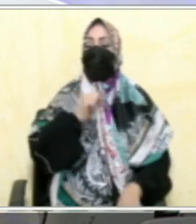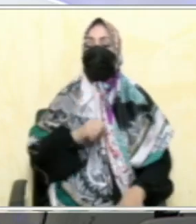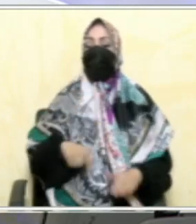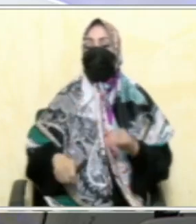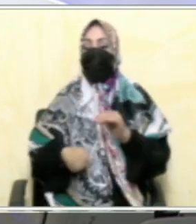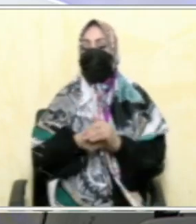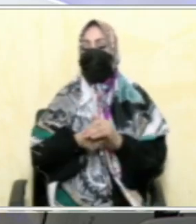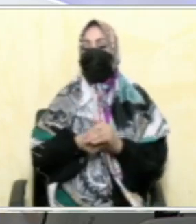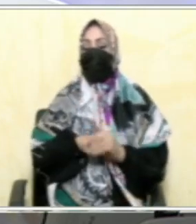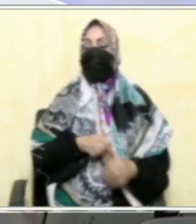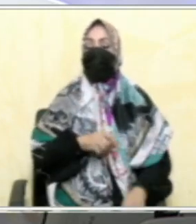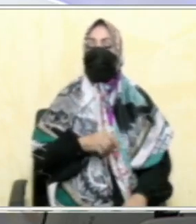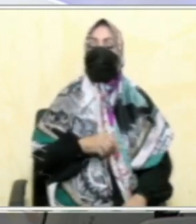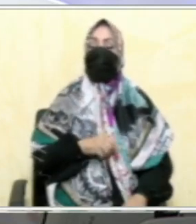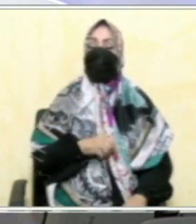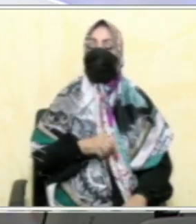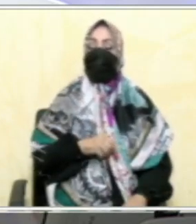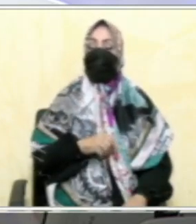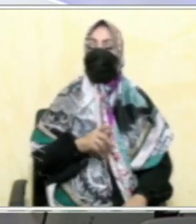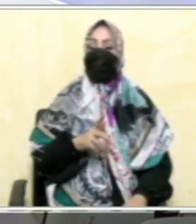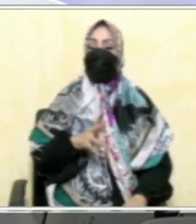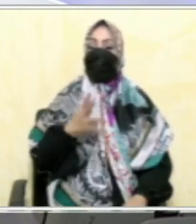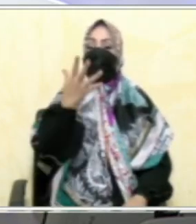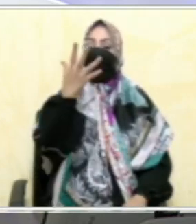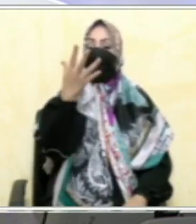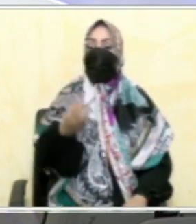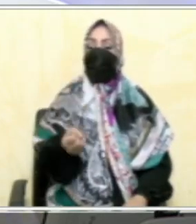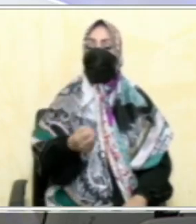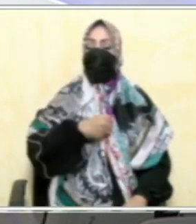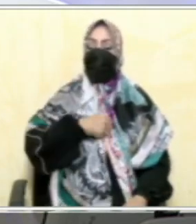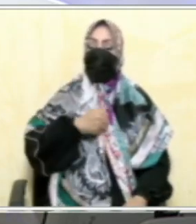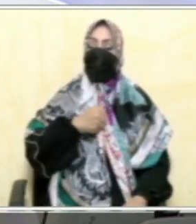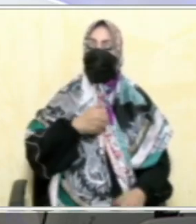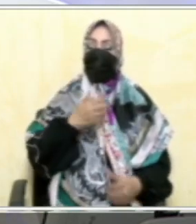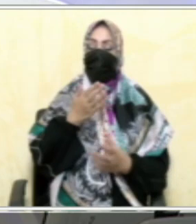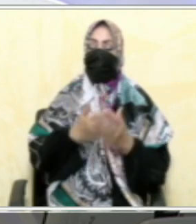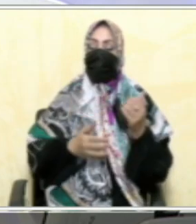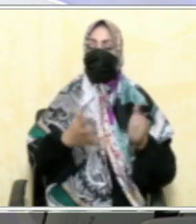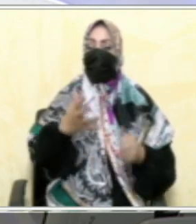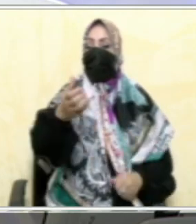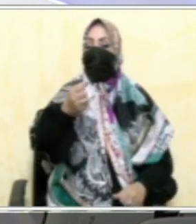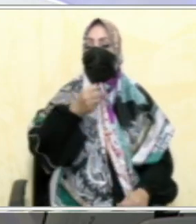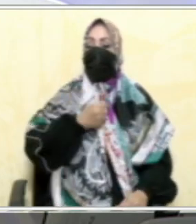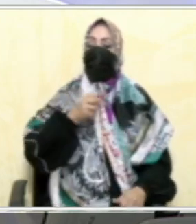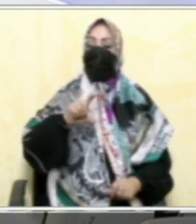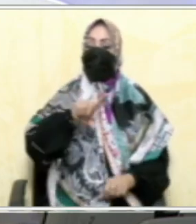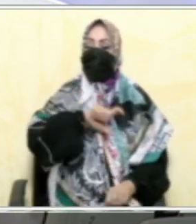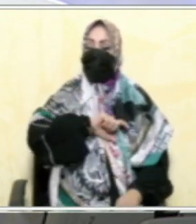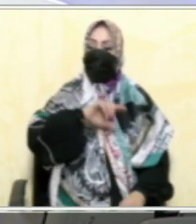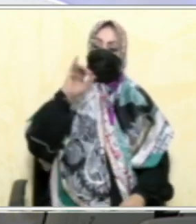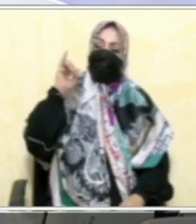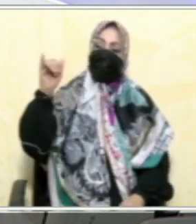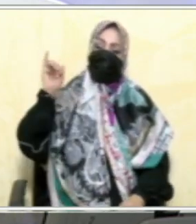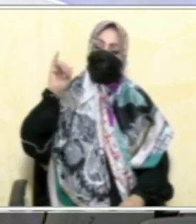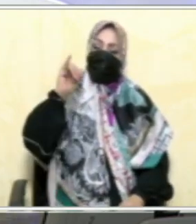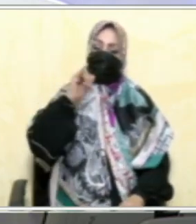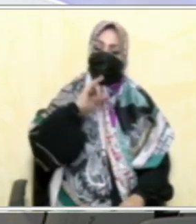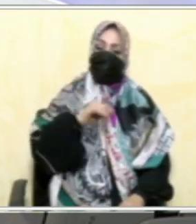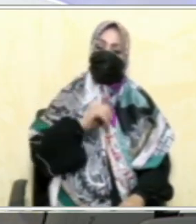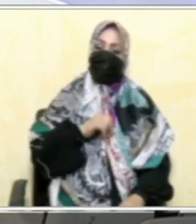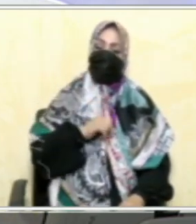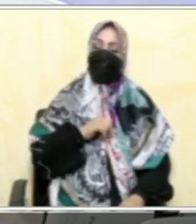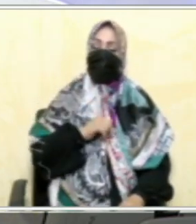وتعرفي أن الآخرين أولى منه وأجود ويعني أفهم منه وتعطيه أعلى درجة، هذه غش رقم